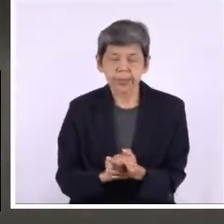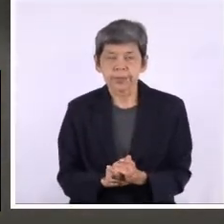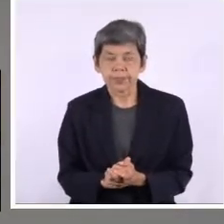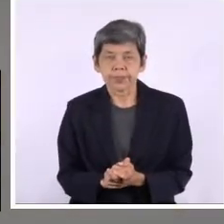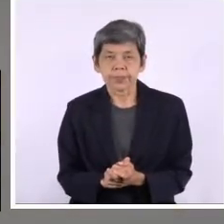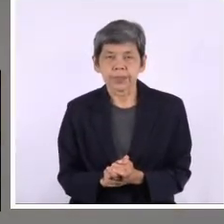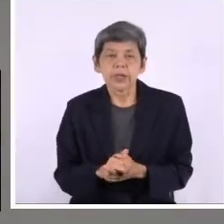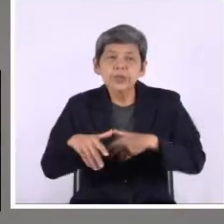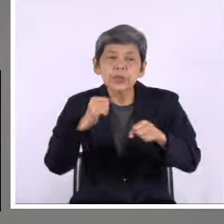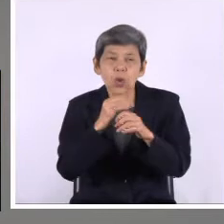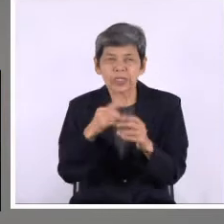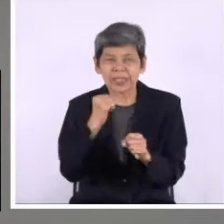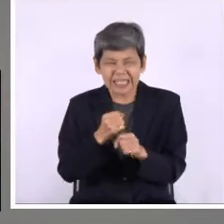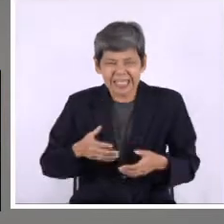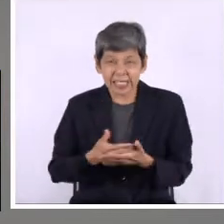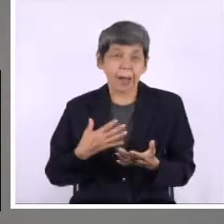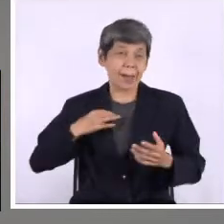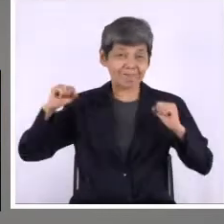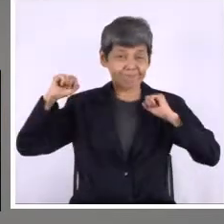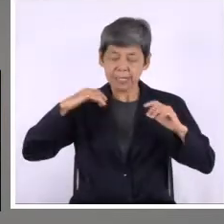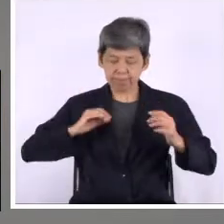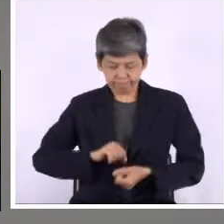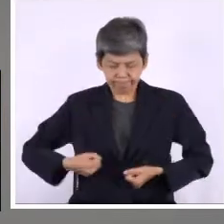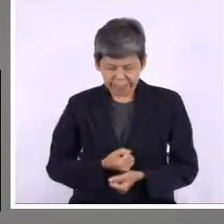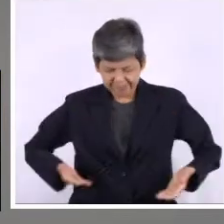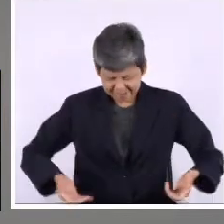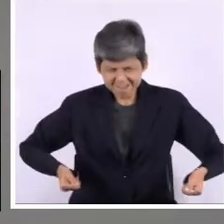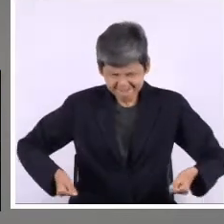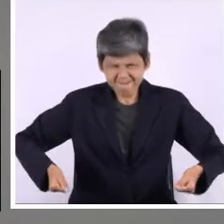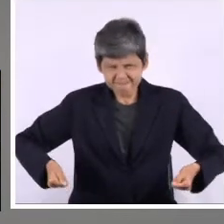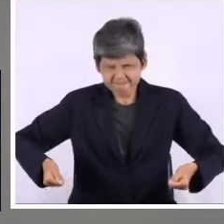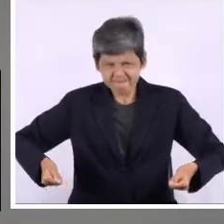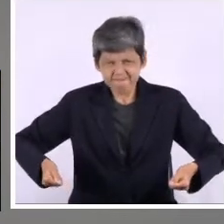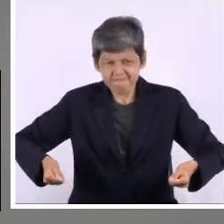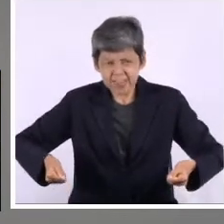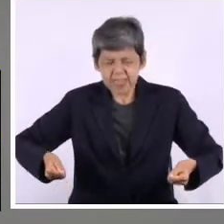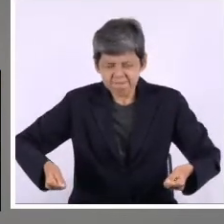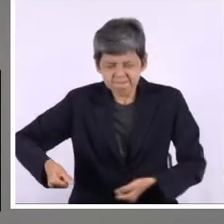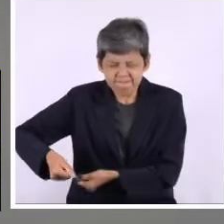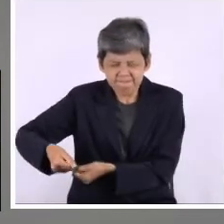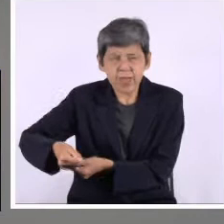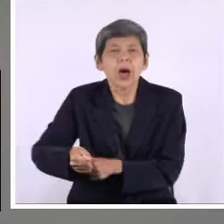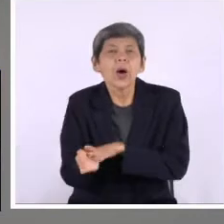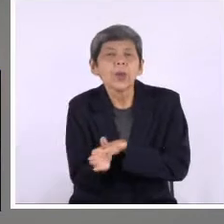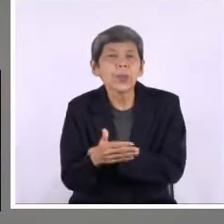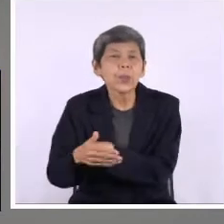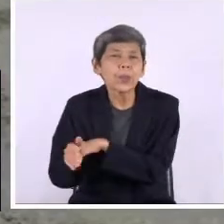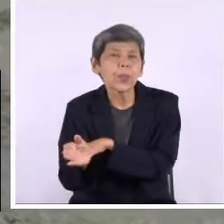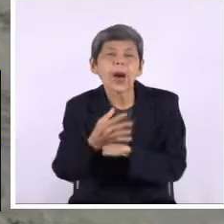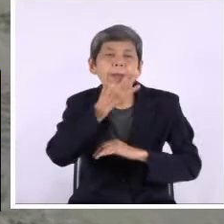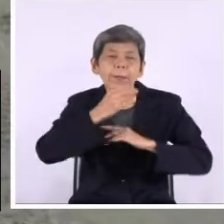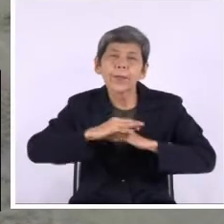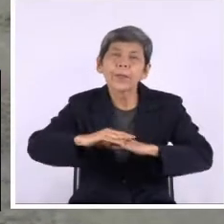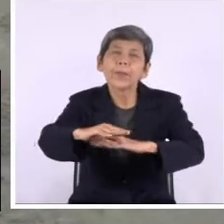รักษาและก็ชาวบ้านจึงบางคนต้องใช้ผ้าขาวม้าสอดใต้ตัวแล้วก็พยายามอย่าเพิ่งถ้ามันไปสู่แม่